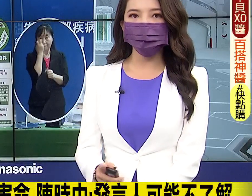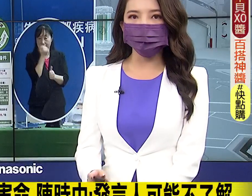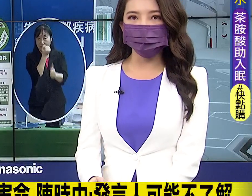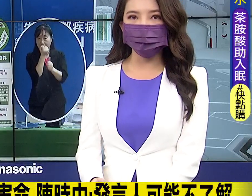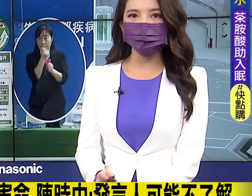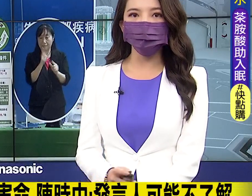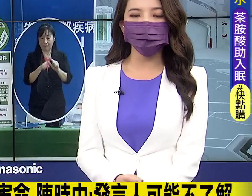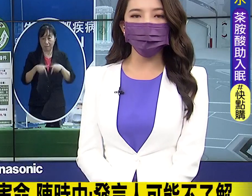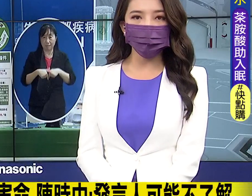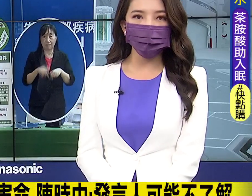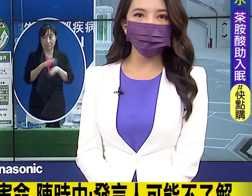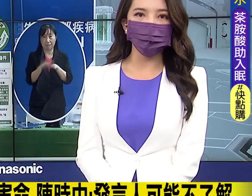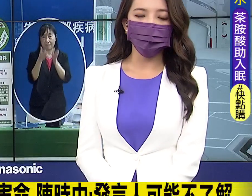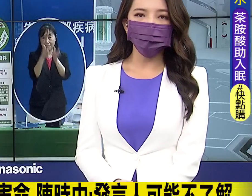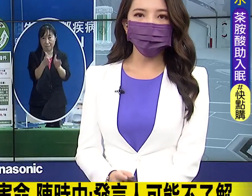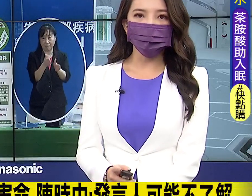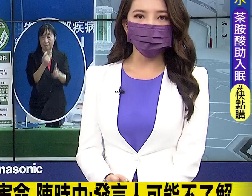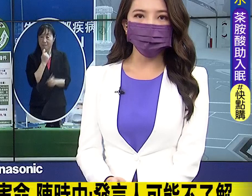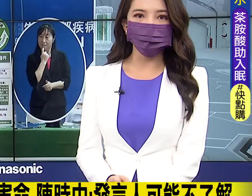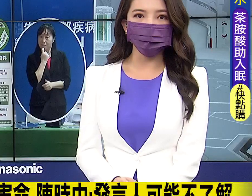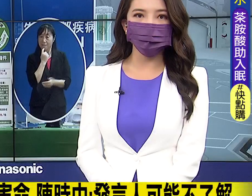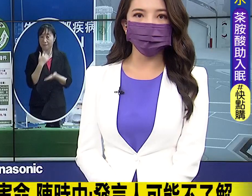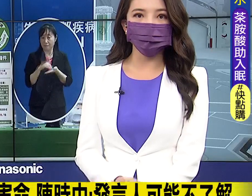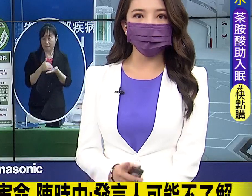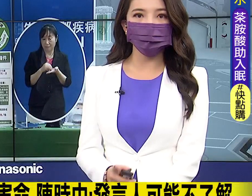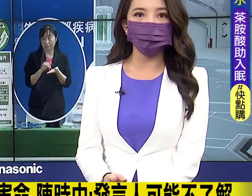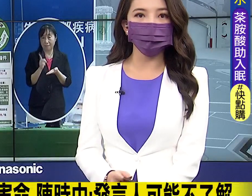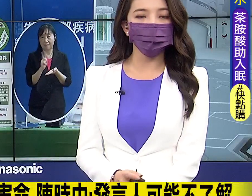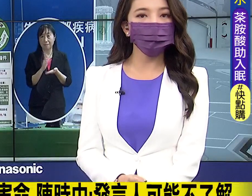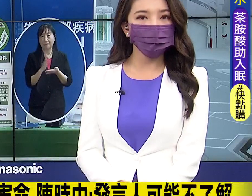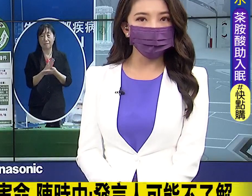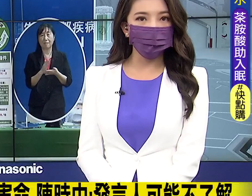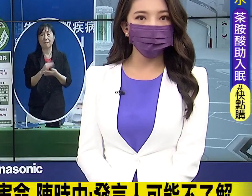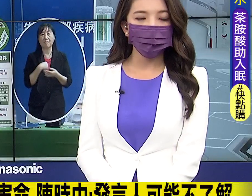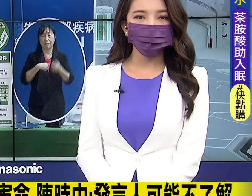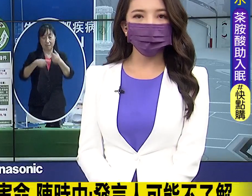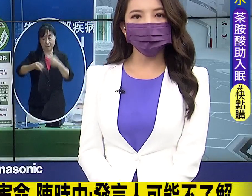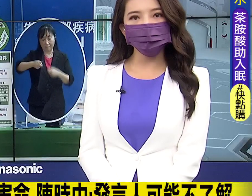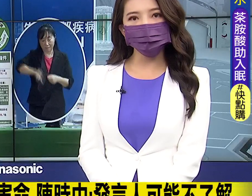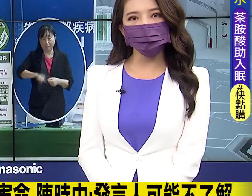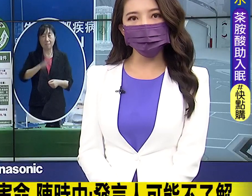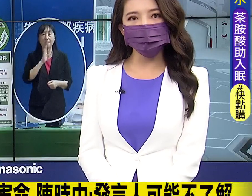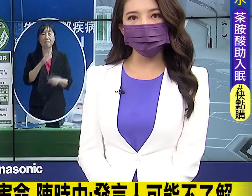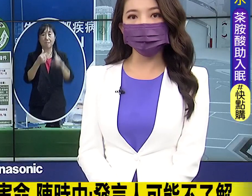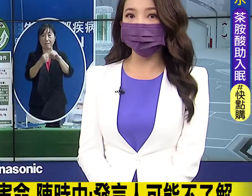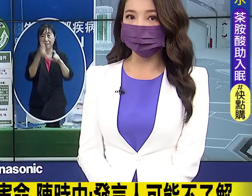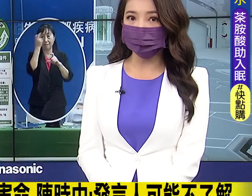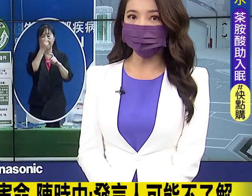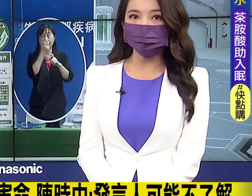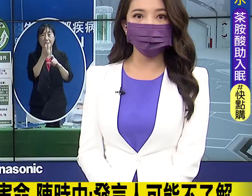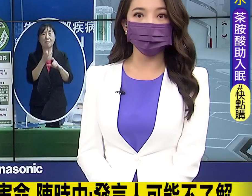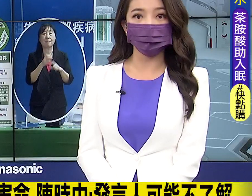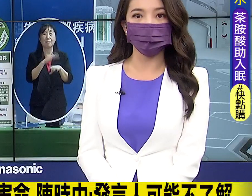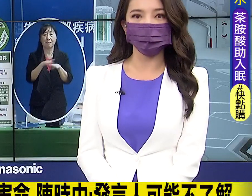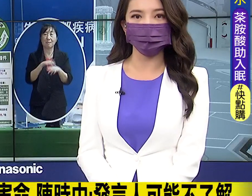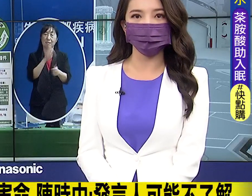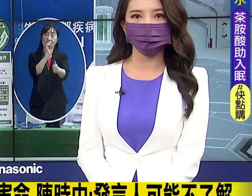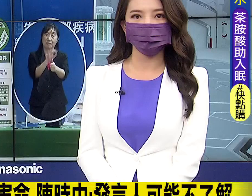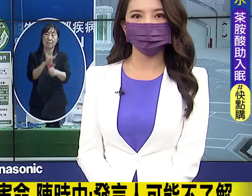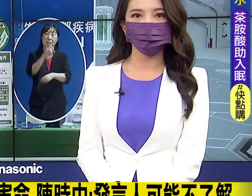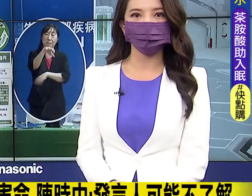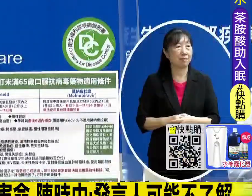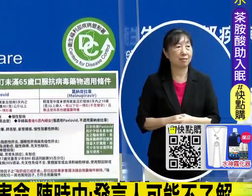说所有的资料都是公开的，若是北市府需要什么资料也都会提供，发言人对这东西可能不是很了